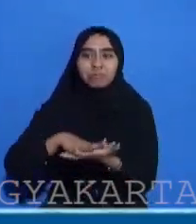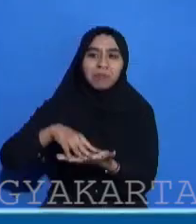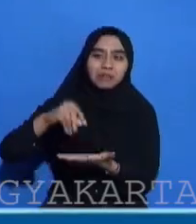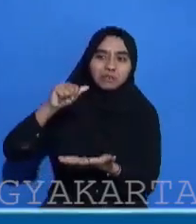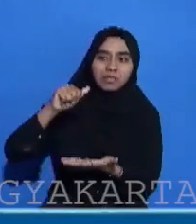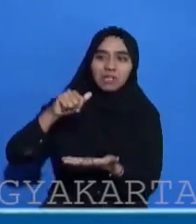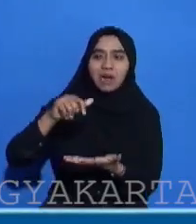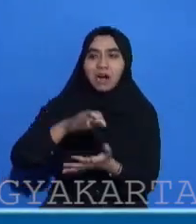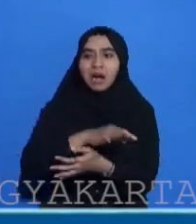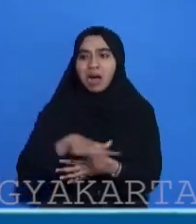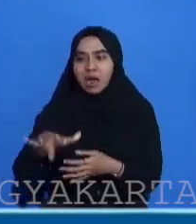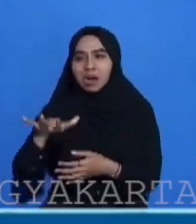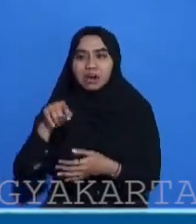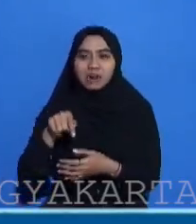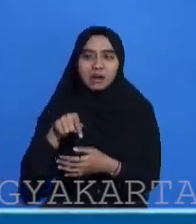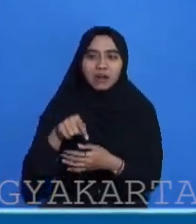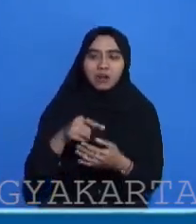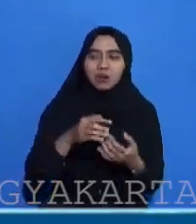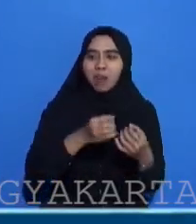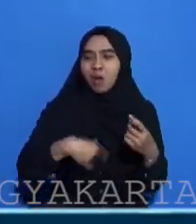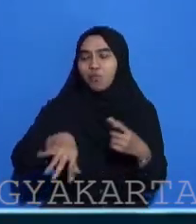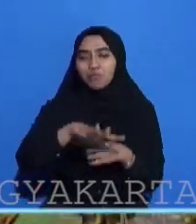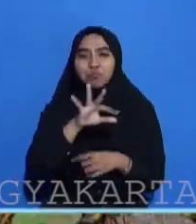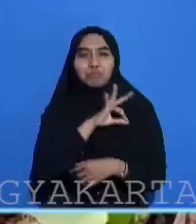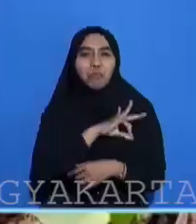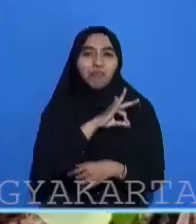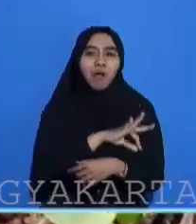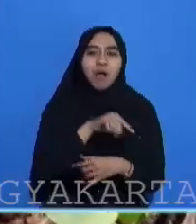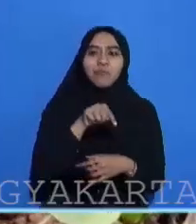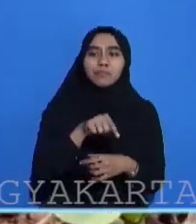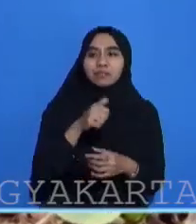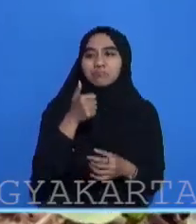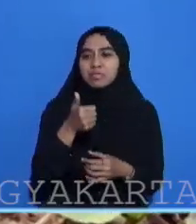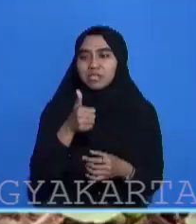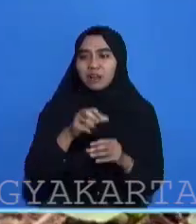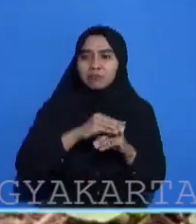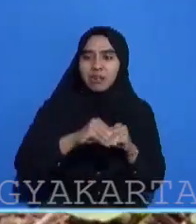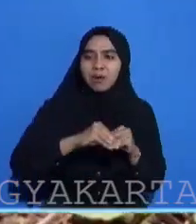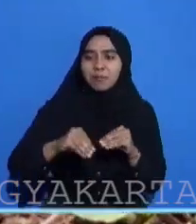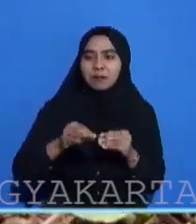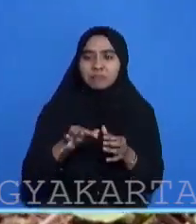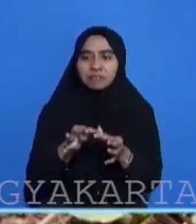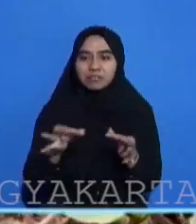toyes ganten kangkung laut radi ewet dipun tanem ing kebon ingkang tebih saking laladan pesisir.